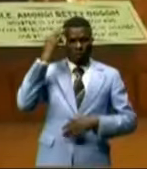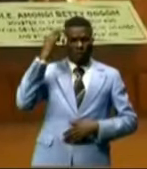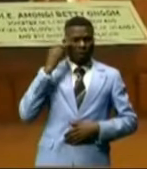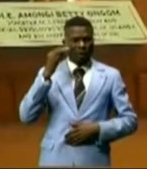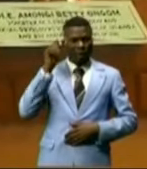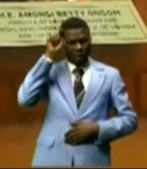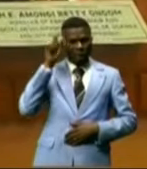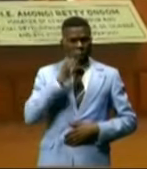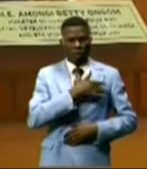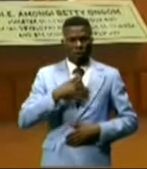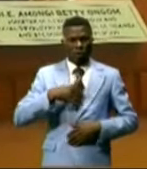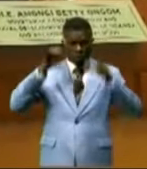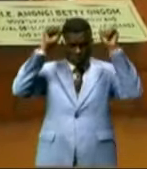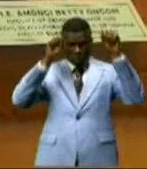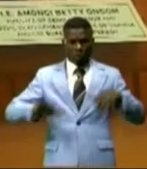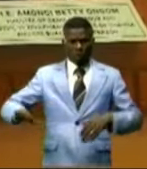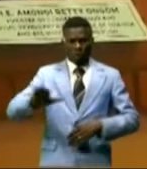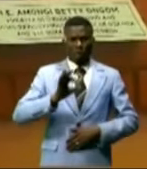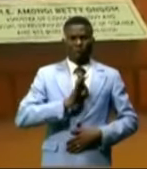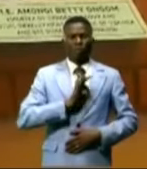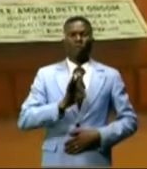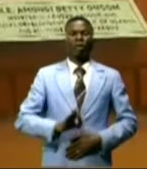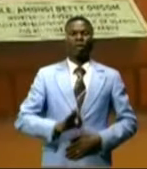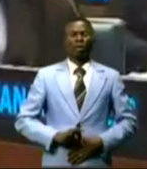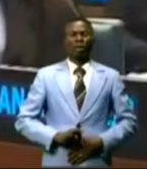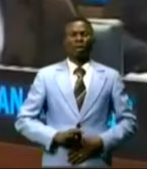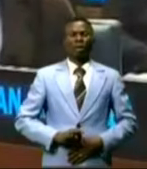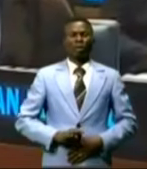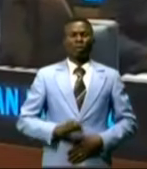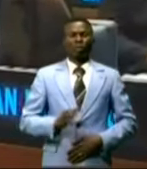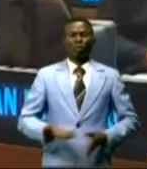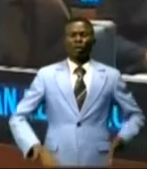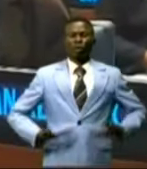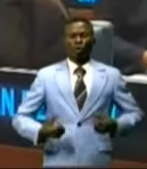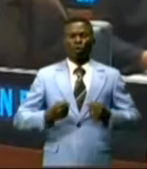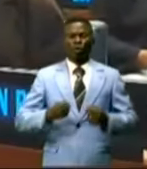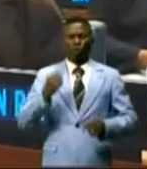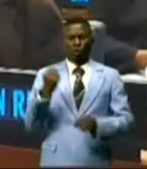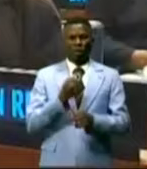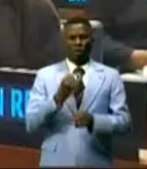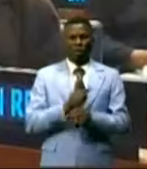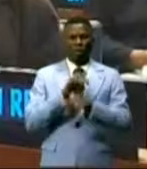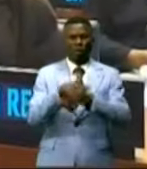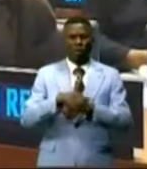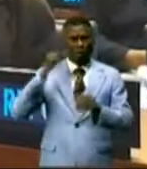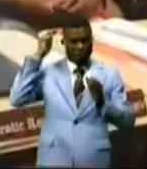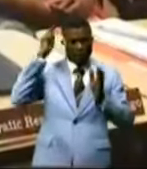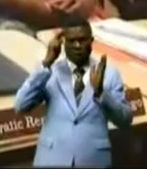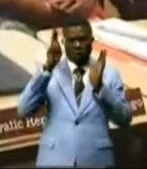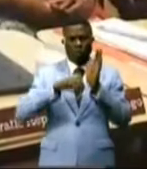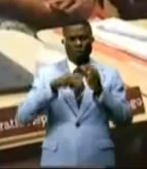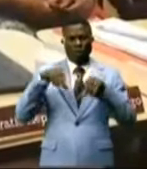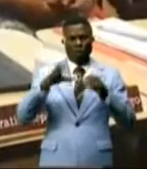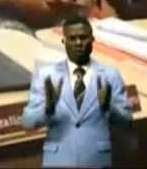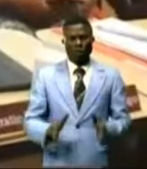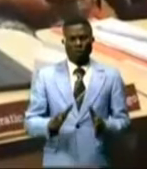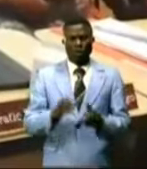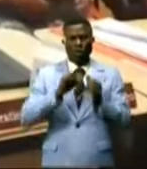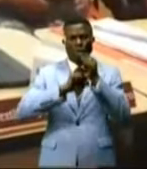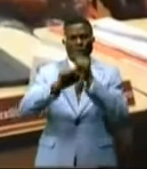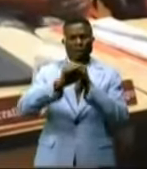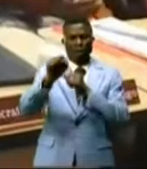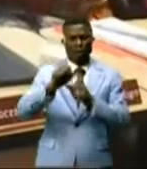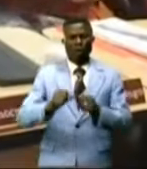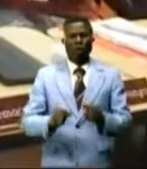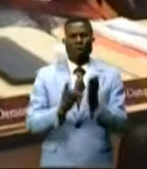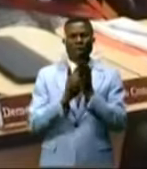au nom du chef de l'État, Félix-Antoine Tshisekedi Tshilombo, salué les efforts engagés par le gouvernement congolais dans la promotion et